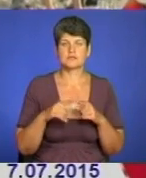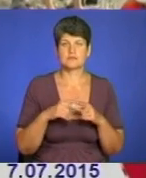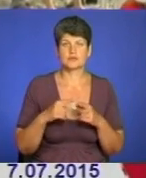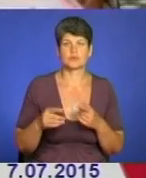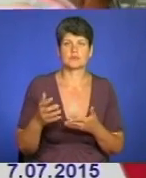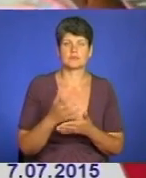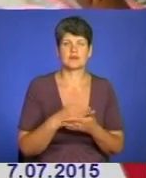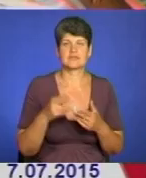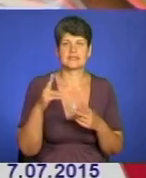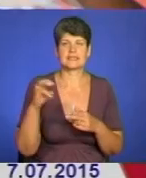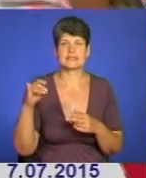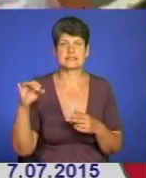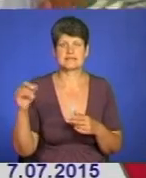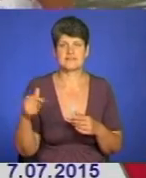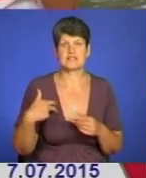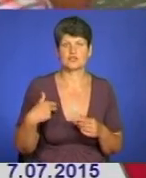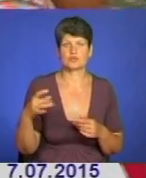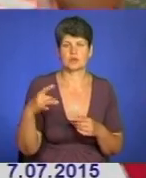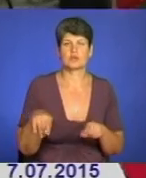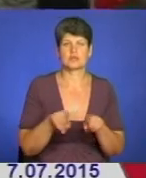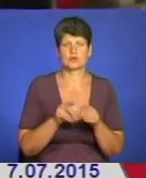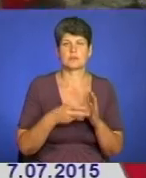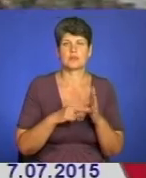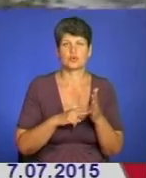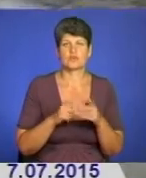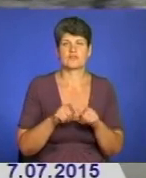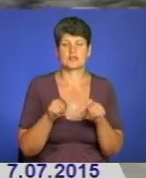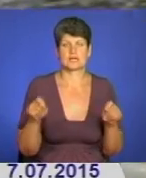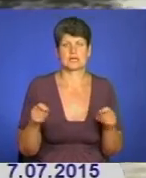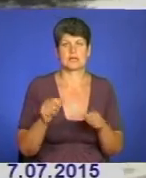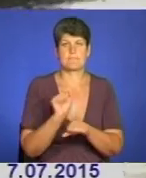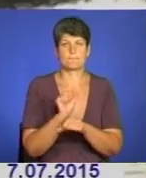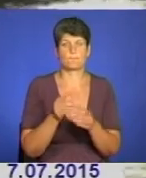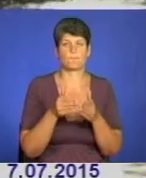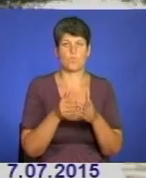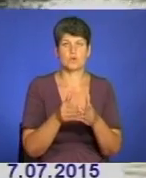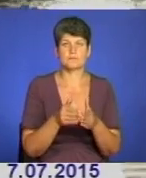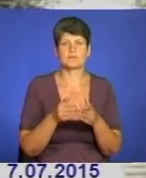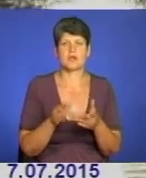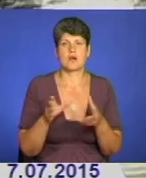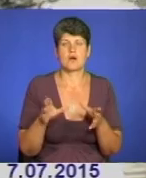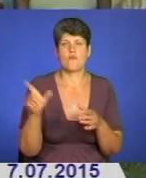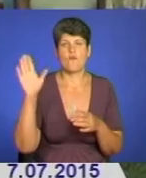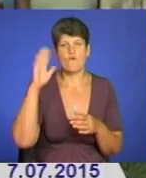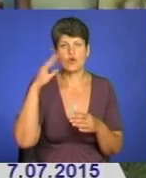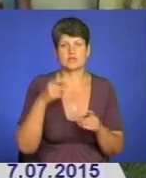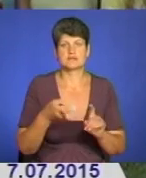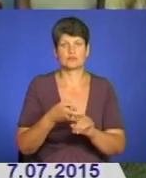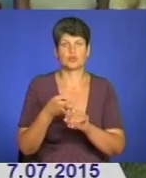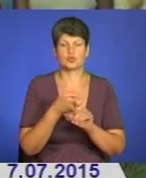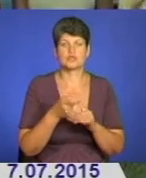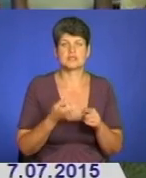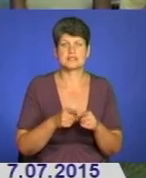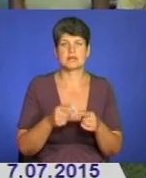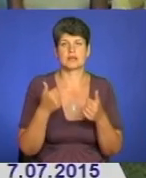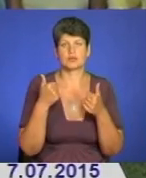Дністра у Заліщицькому районі теж планують відкрити такий порт. І не один. Водне сполучення, мандри Дністром – добра можливість для